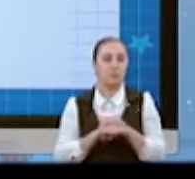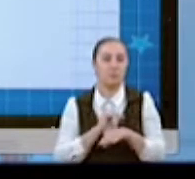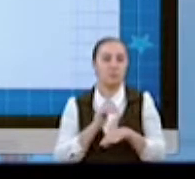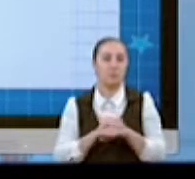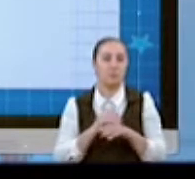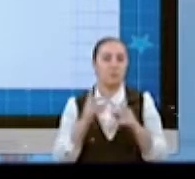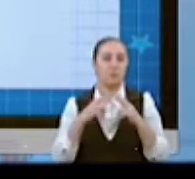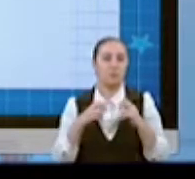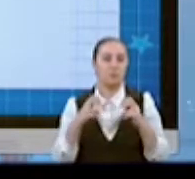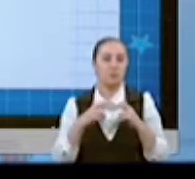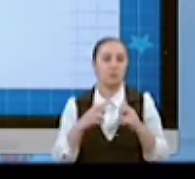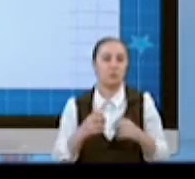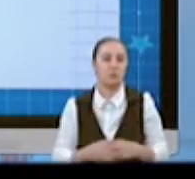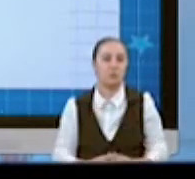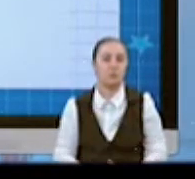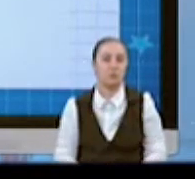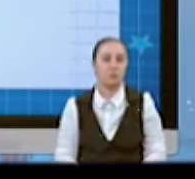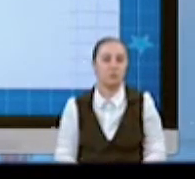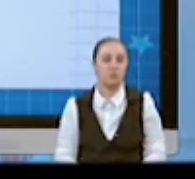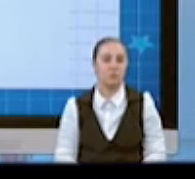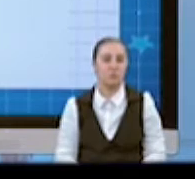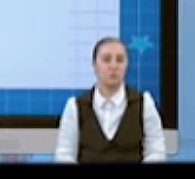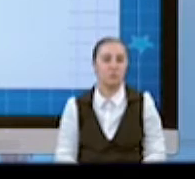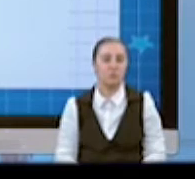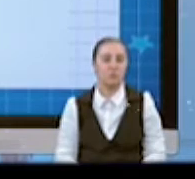Молодцы. Проверяем.